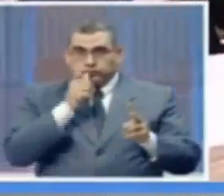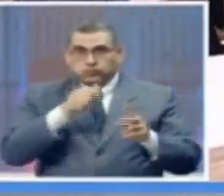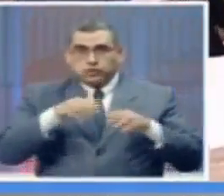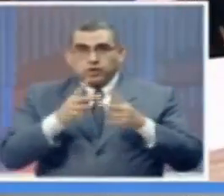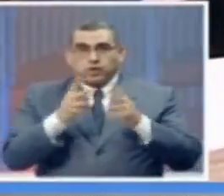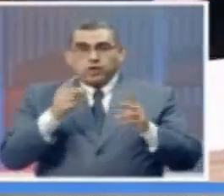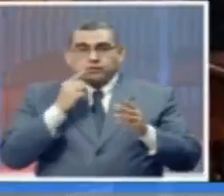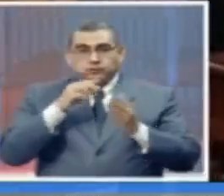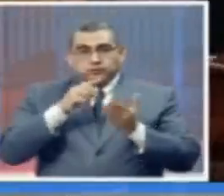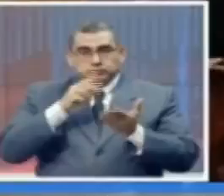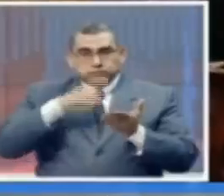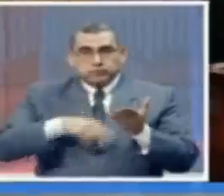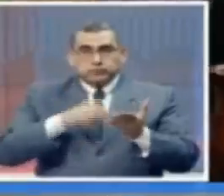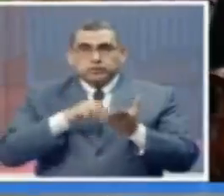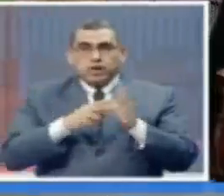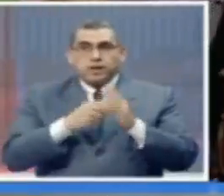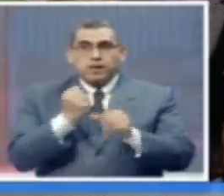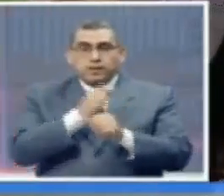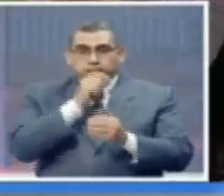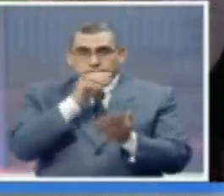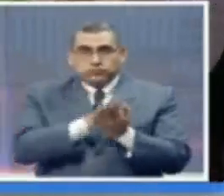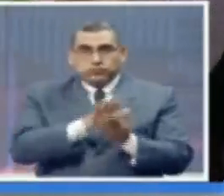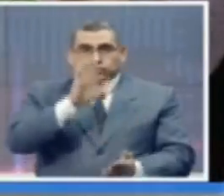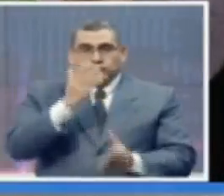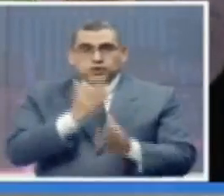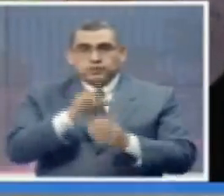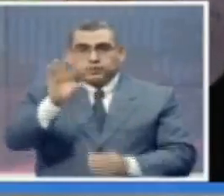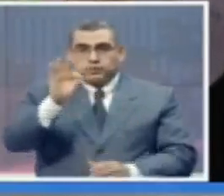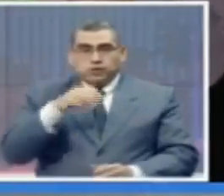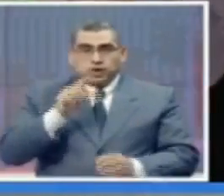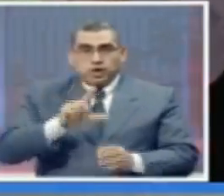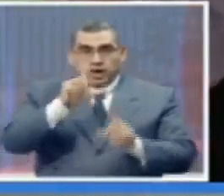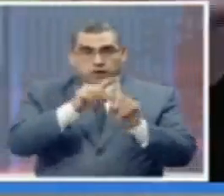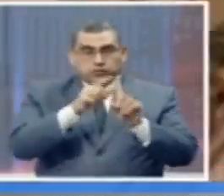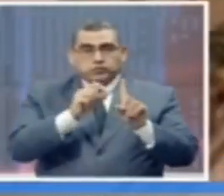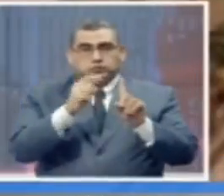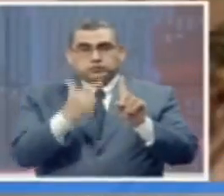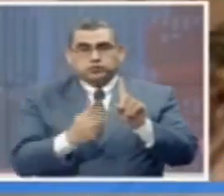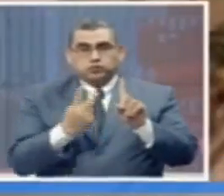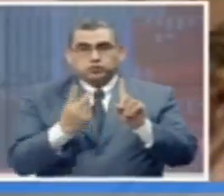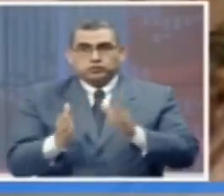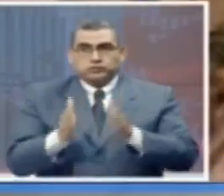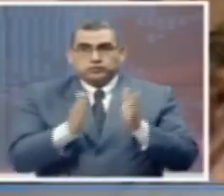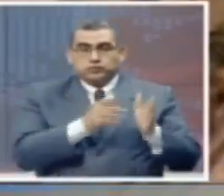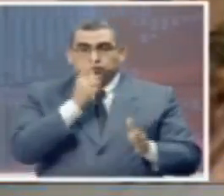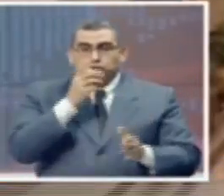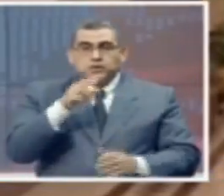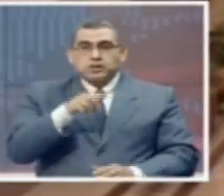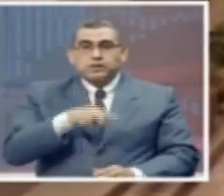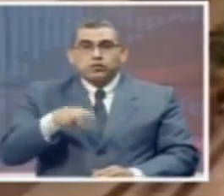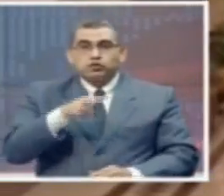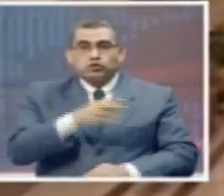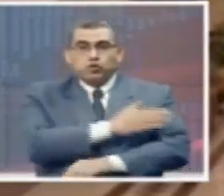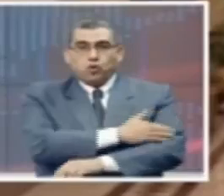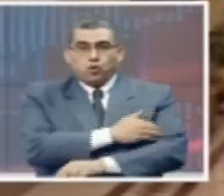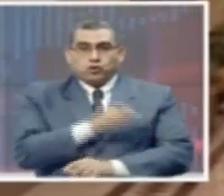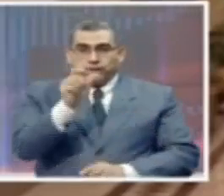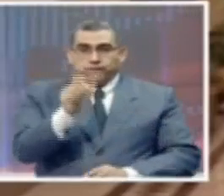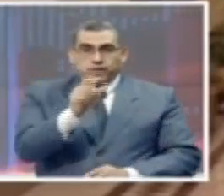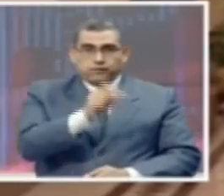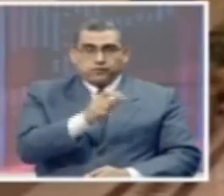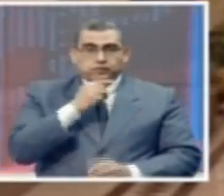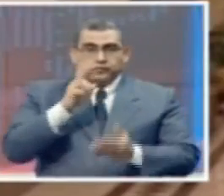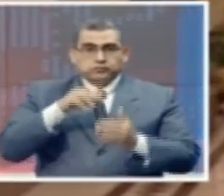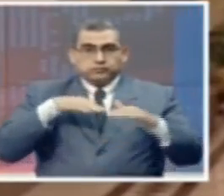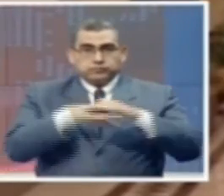إجرائية فقط لأداء اليمين وانتخاب الرئيس والوكيلين. 28 عضوا هم عدد الأعضاء